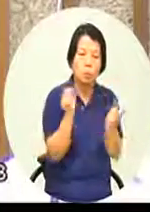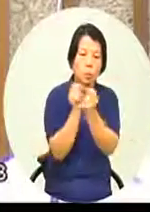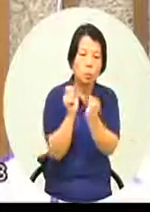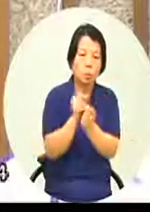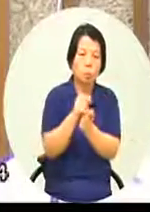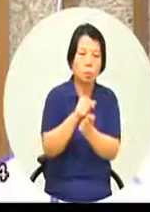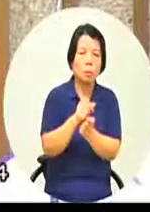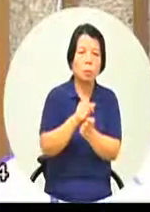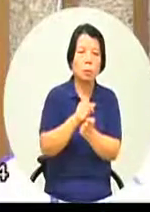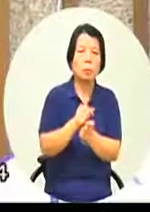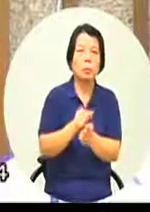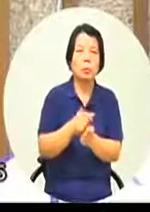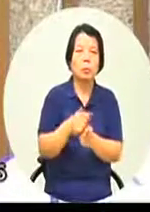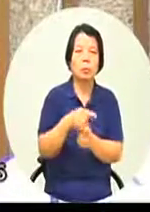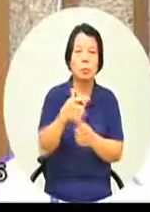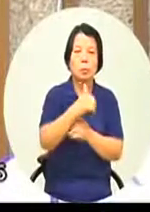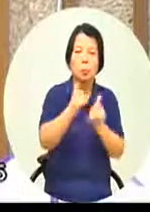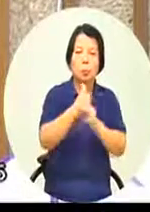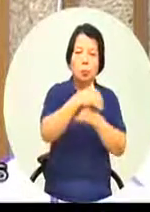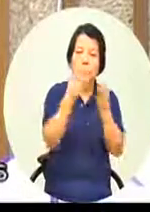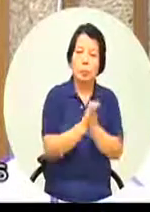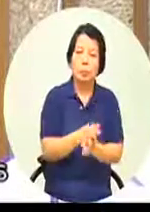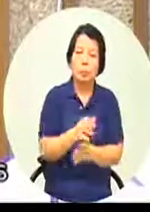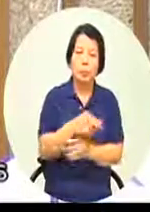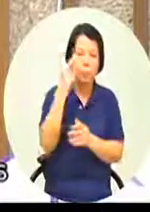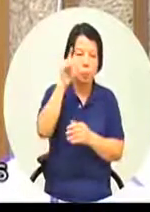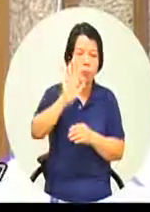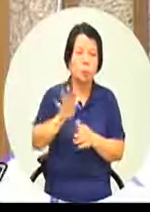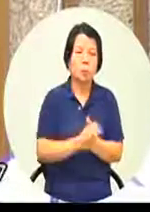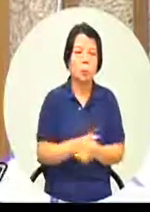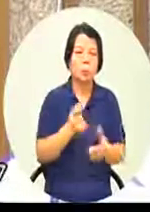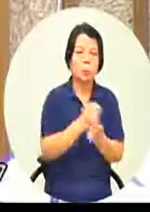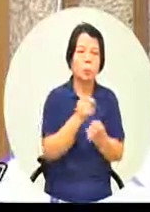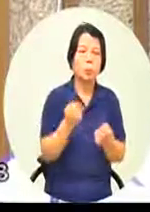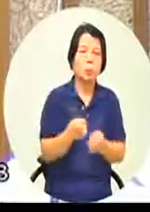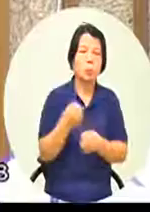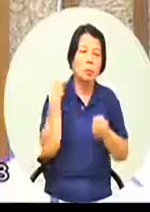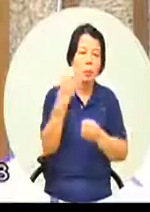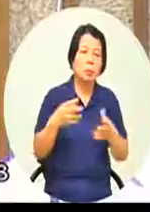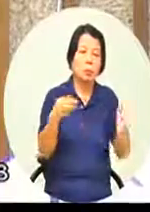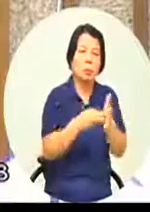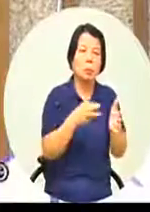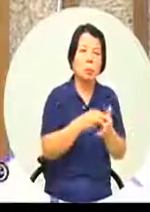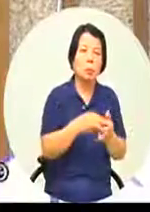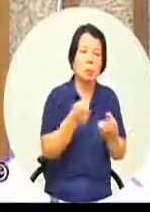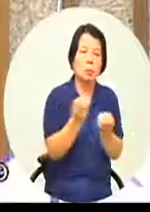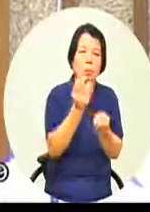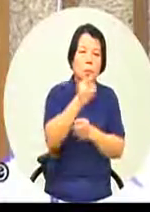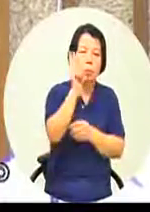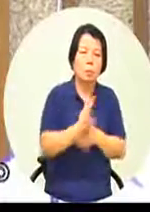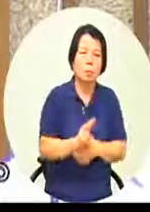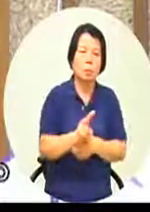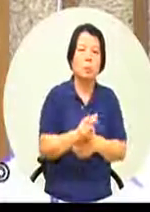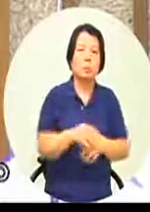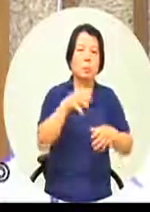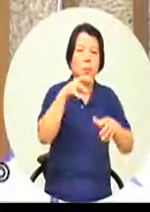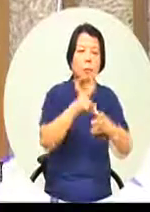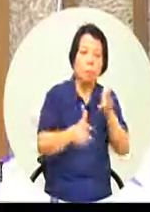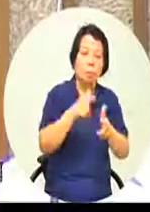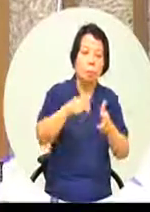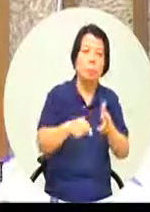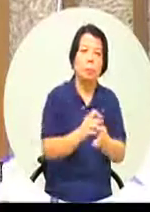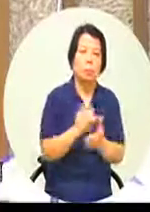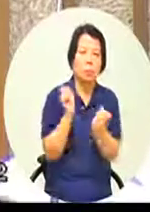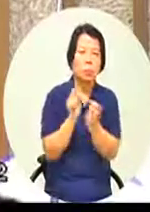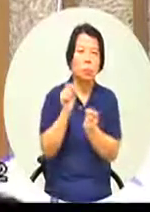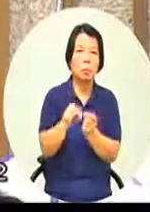他们来讲也是蛮有感的，尤其整个新达火力发电厂就在那附近，对周边的居民来讲电厂就在附